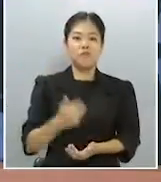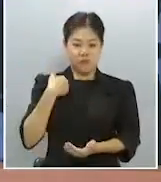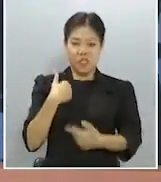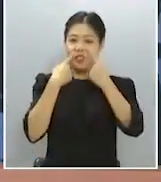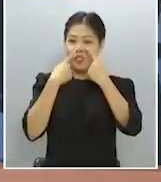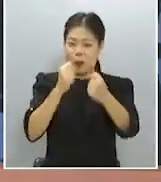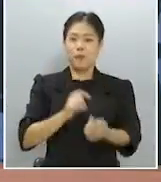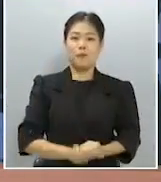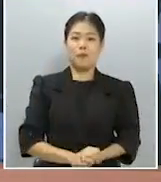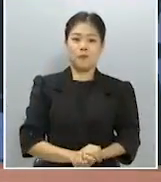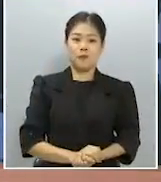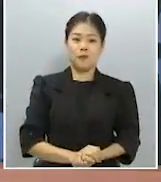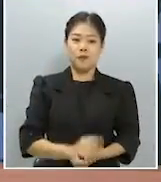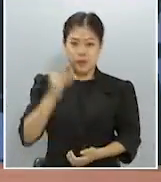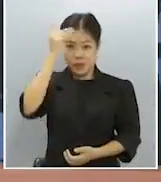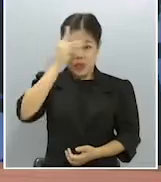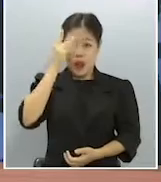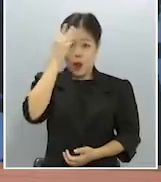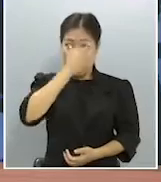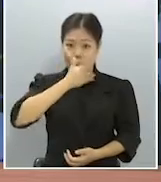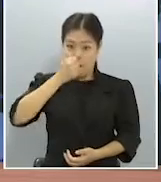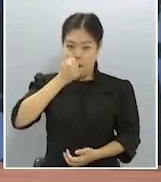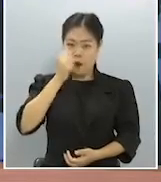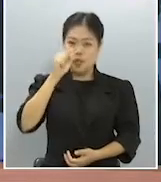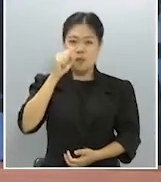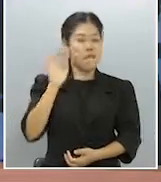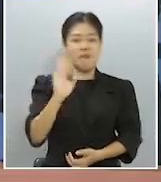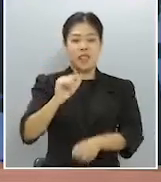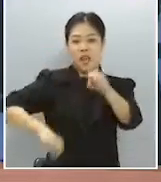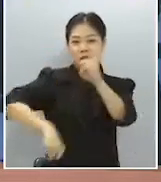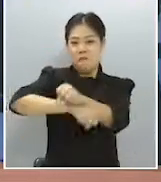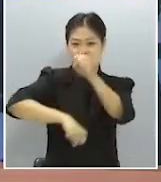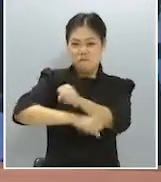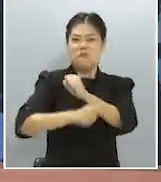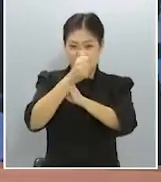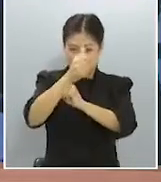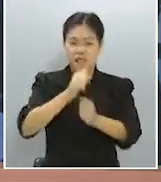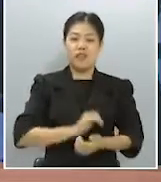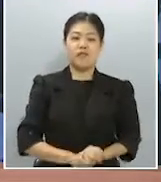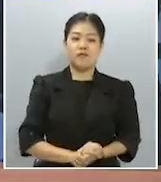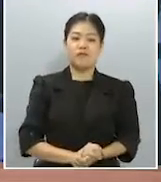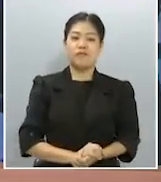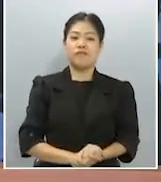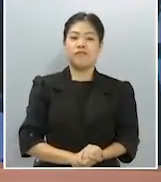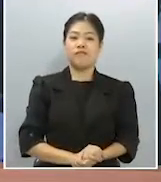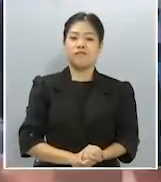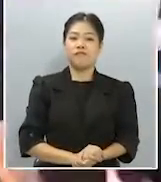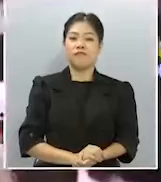แล้วต้องบอกว่าดาราพวกนี้ไม่ใช่หล่ออย่างเดียวนะครับฝีเท้ามีท็อปช็อตเมสซี่โรนัลโดเนย์มาร์ชิดซ้ายครับ